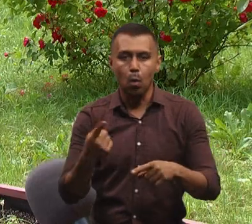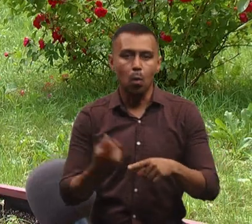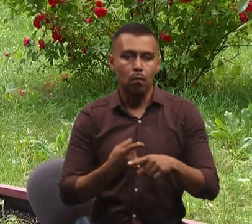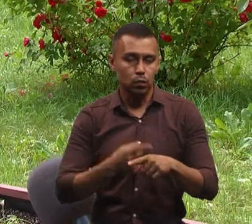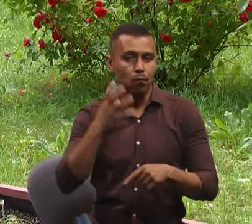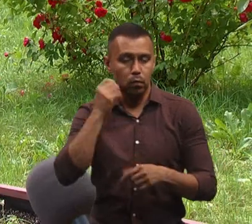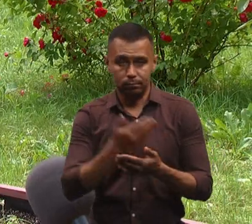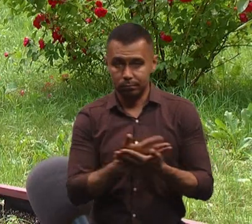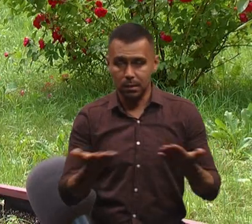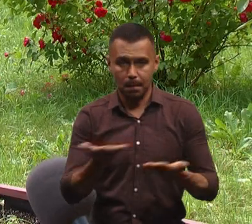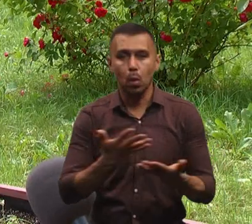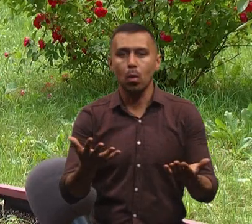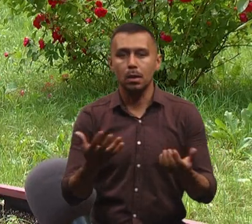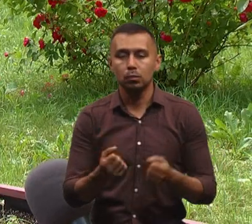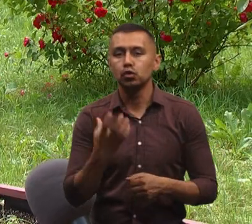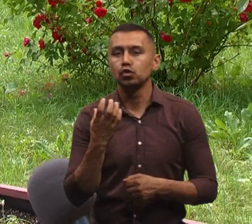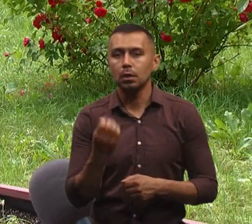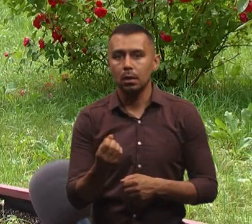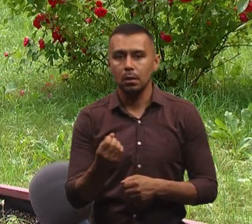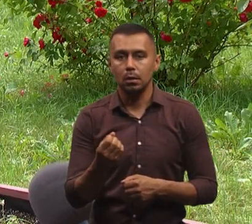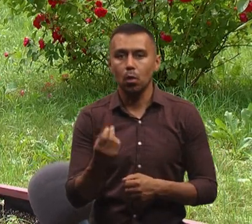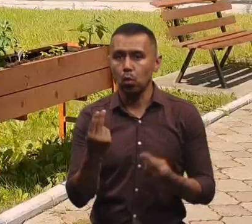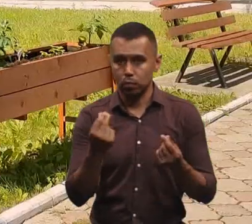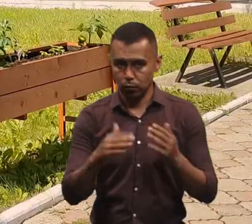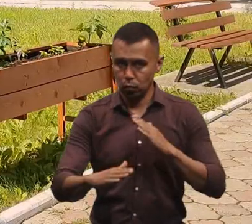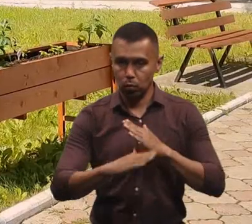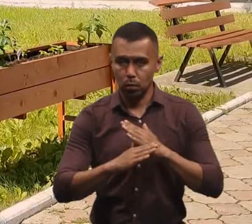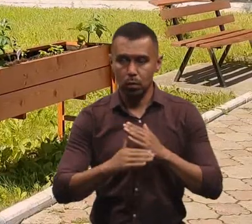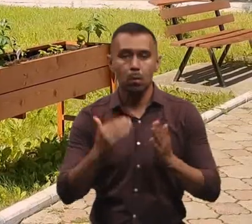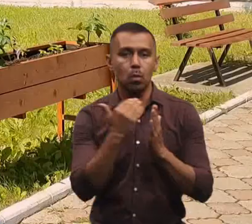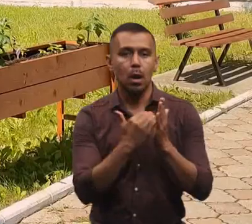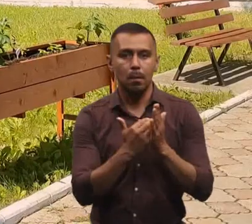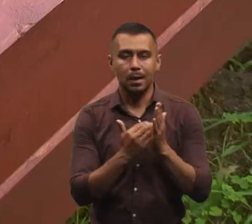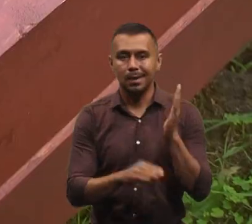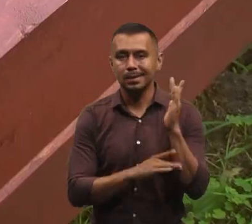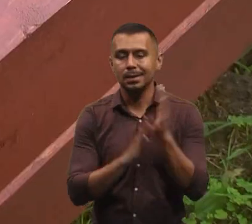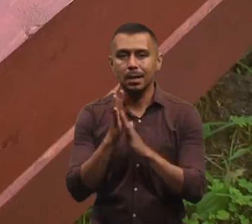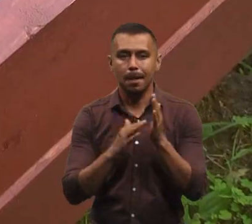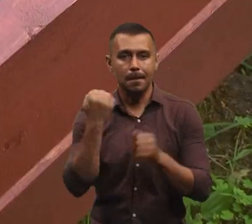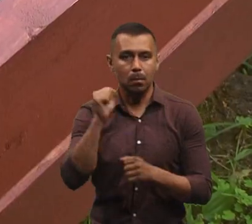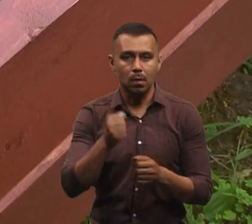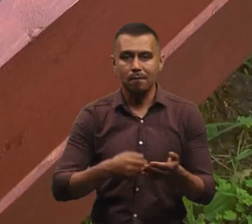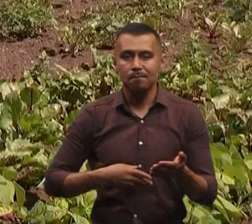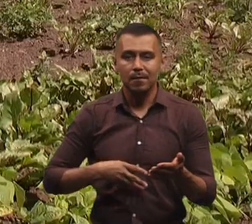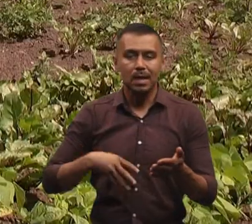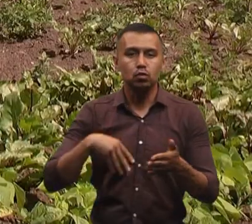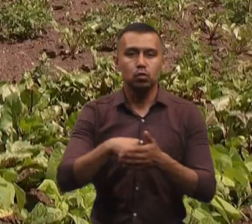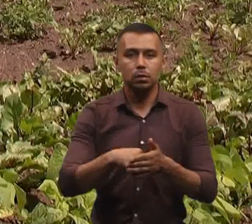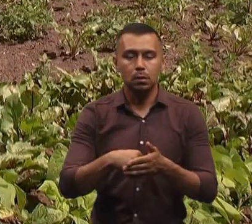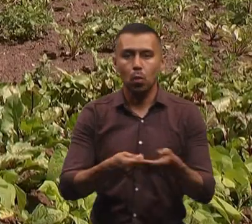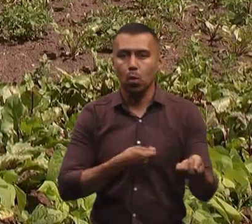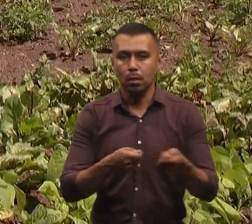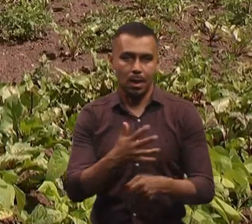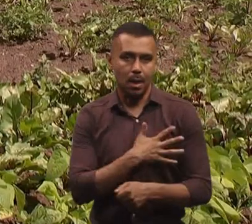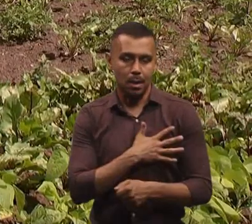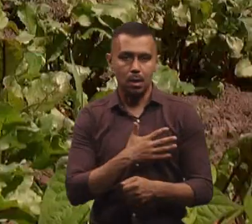і фруктів, ми отримали ще грошову допомогу. Програма «Сади перемоги» фінансується урядом Канади і